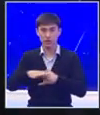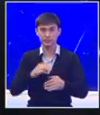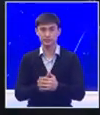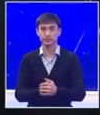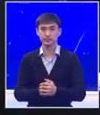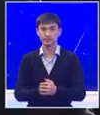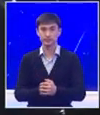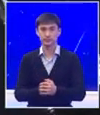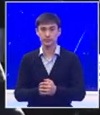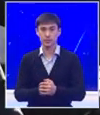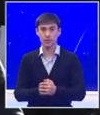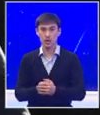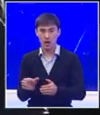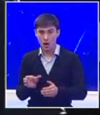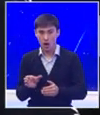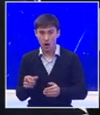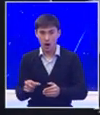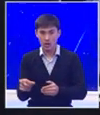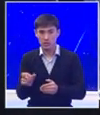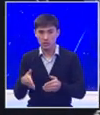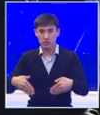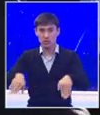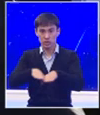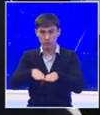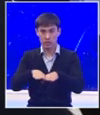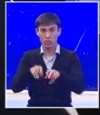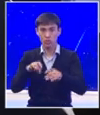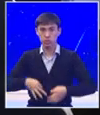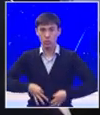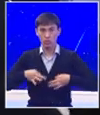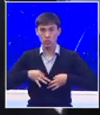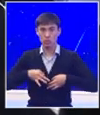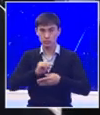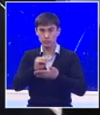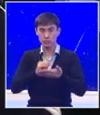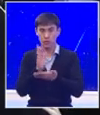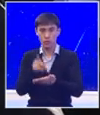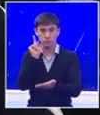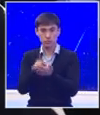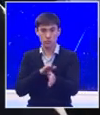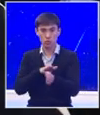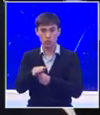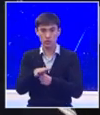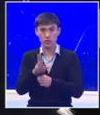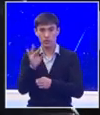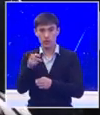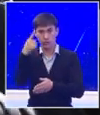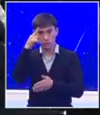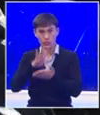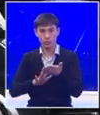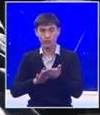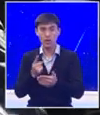Арықты жабады. Оның прокуратураның предписание бар, оны міндетті түрде орындайды. Виталик, ты понял, да?